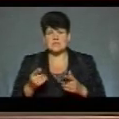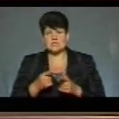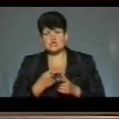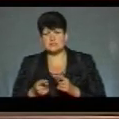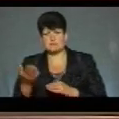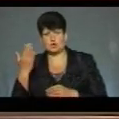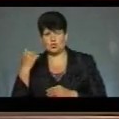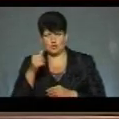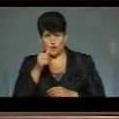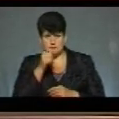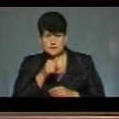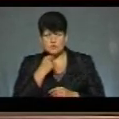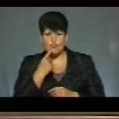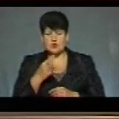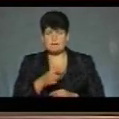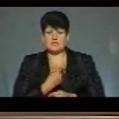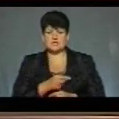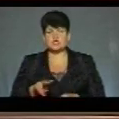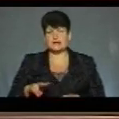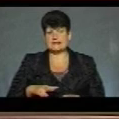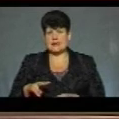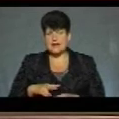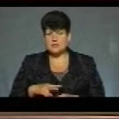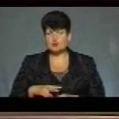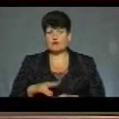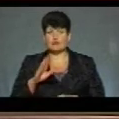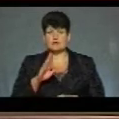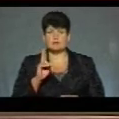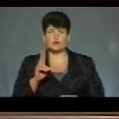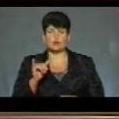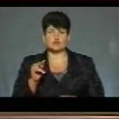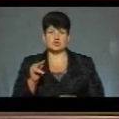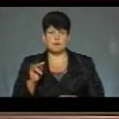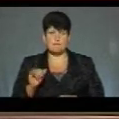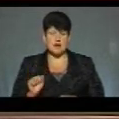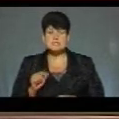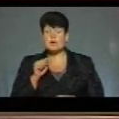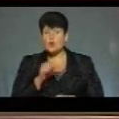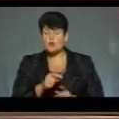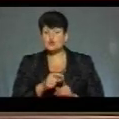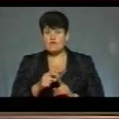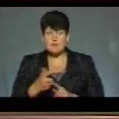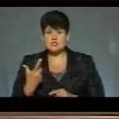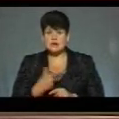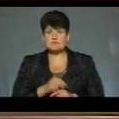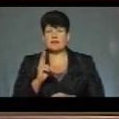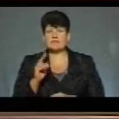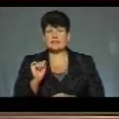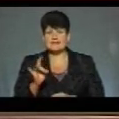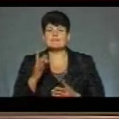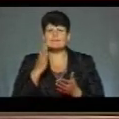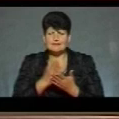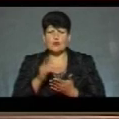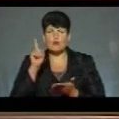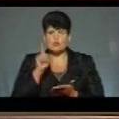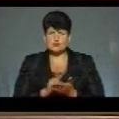каже медичний директор з поліклінічної роботи цієї лікарні Володимир Кучма. За його словами, щеплення від кору відтепер є